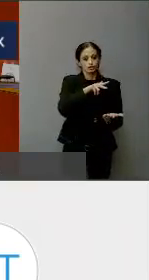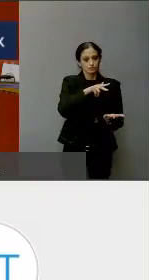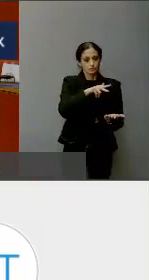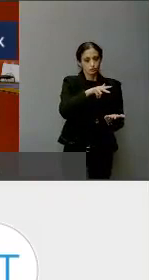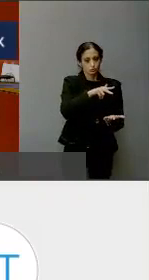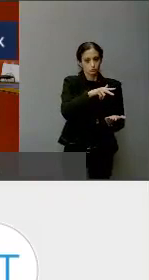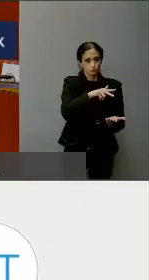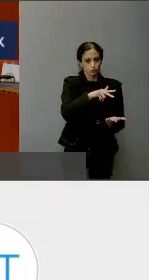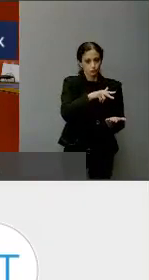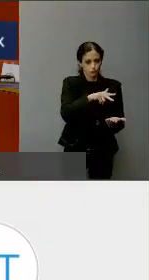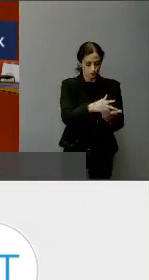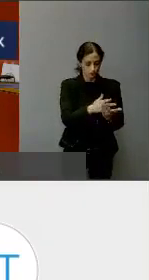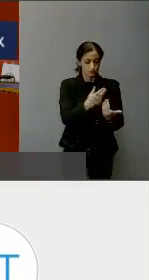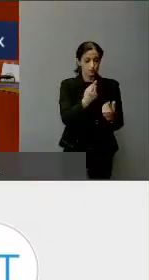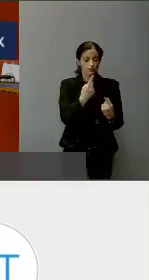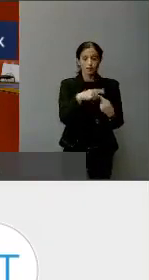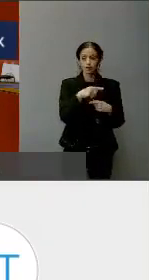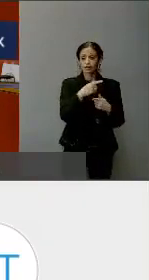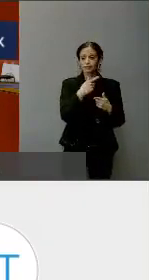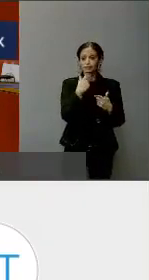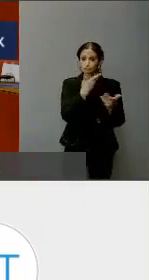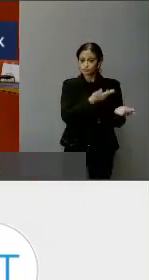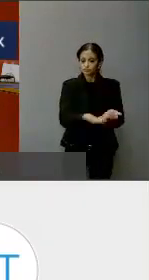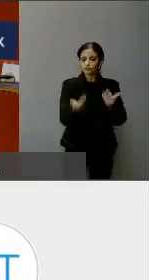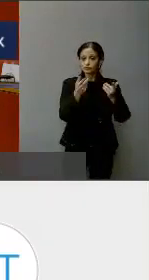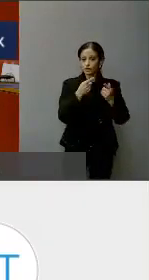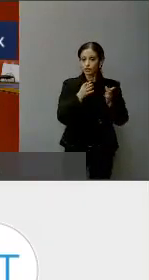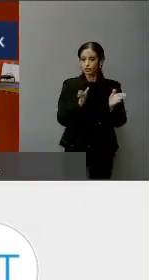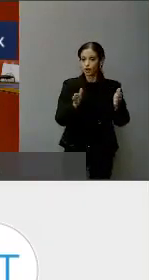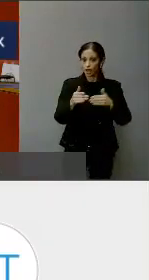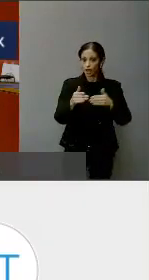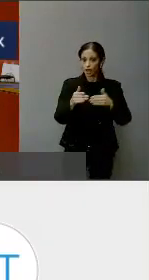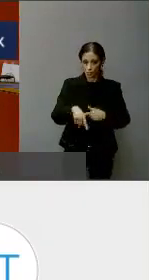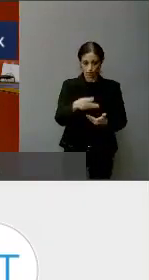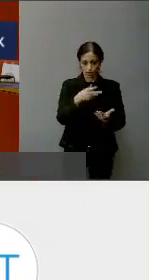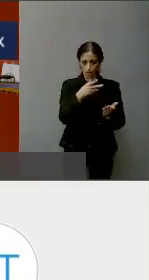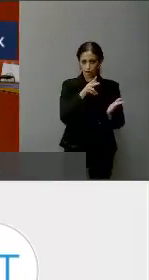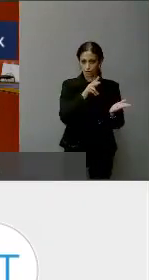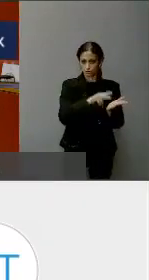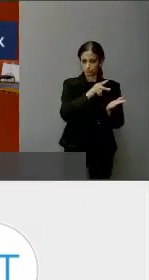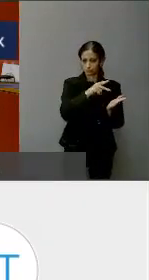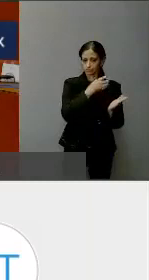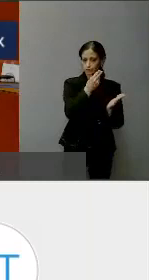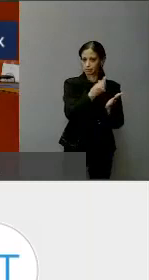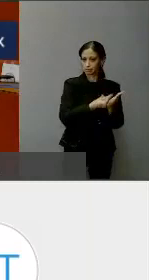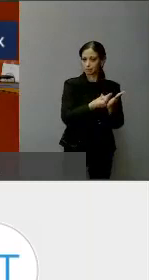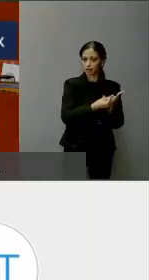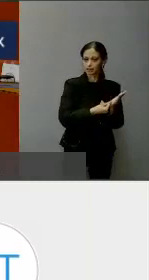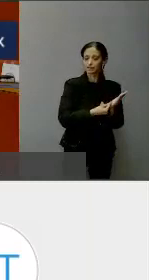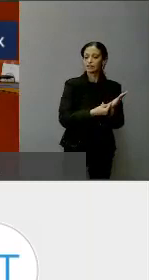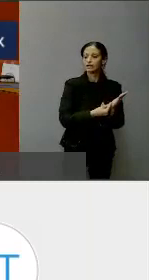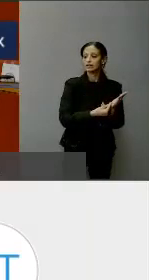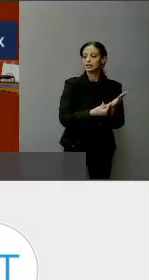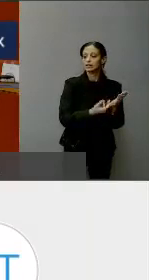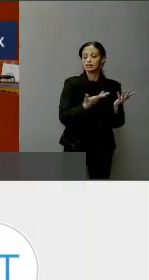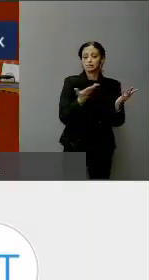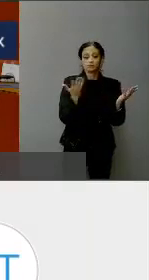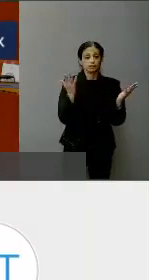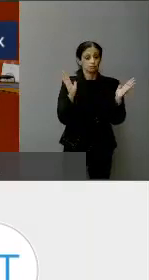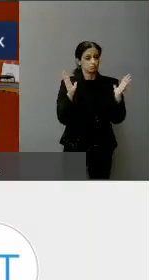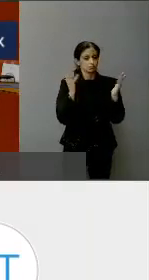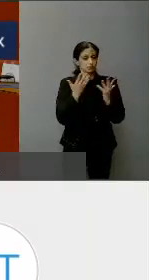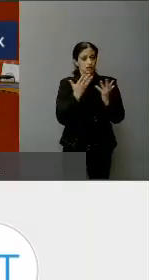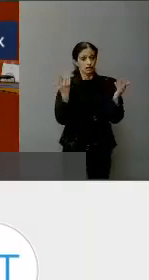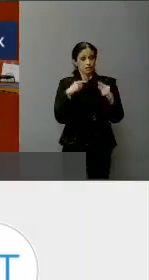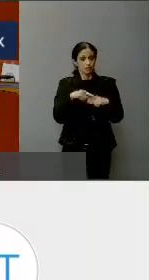invio all'aula di questa di questa pratica ma francamente non si è detto che questo è solo